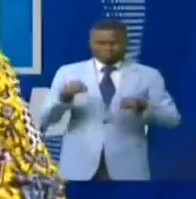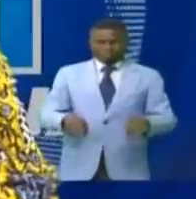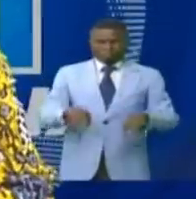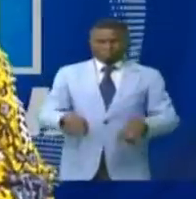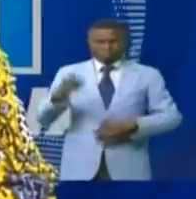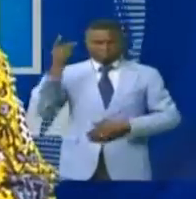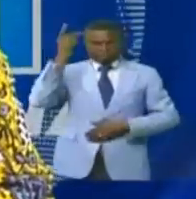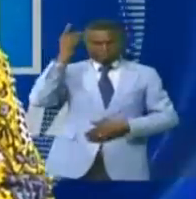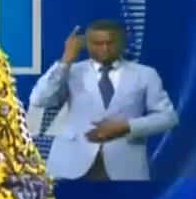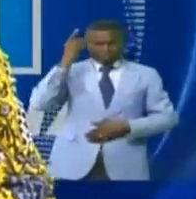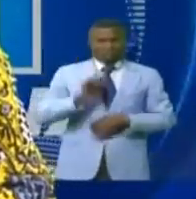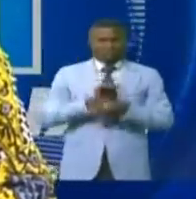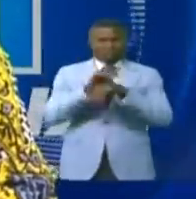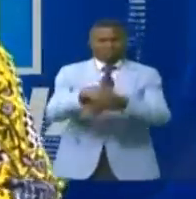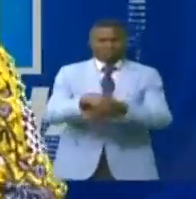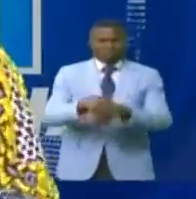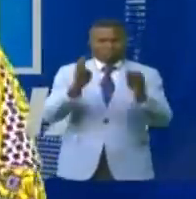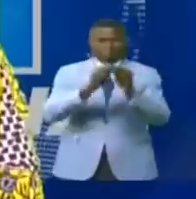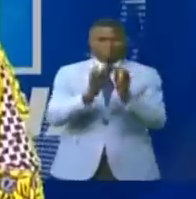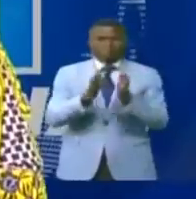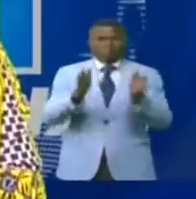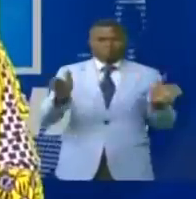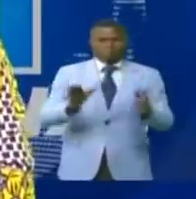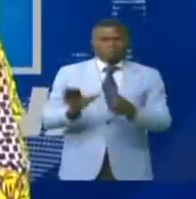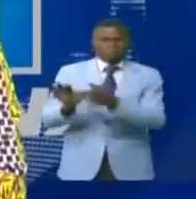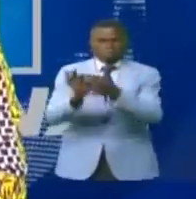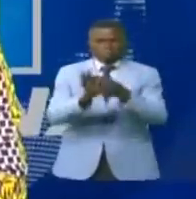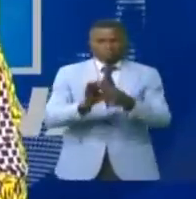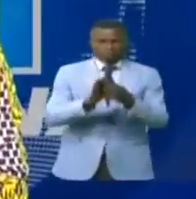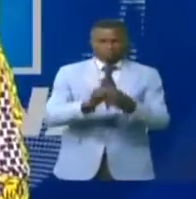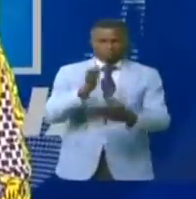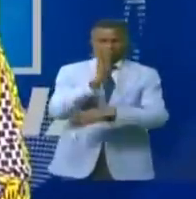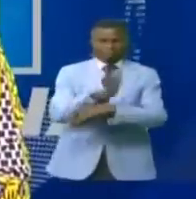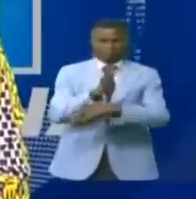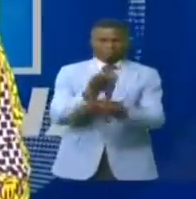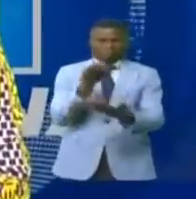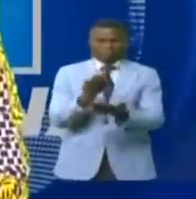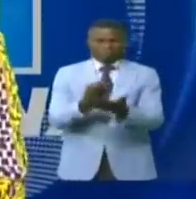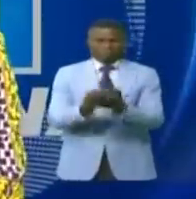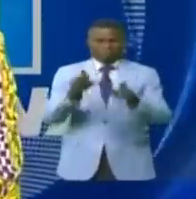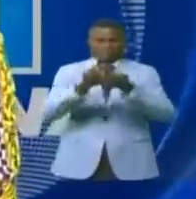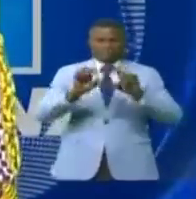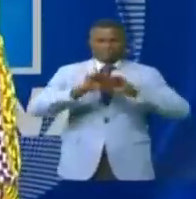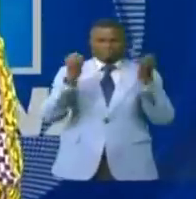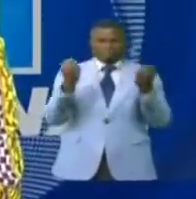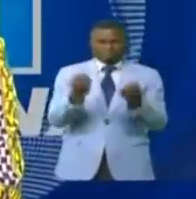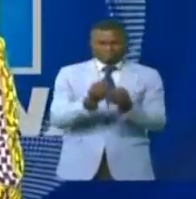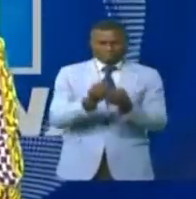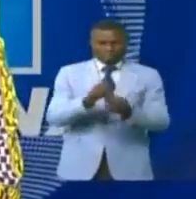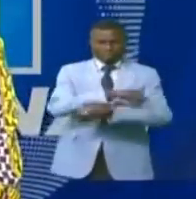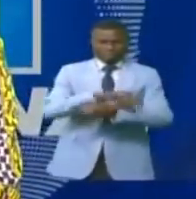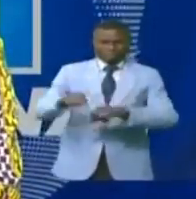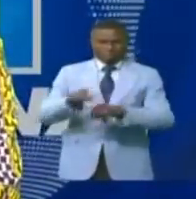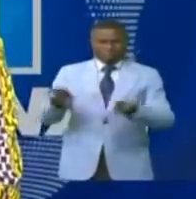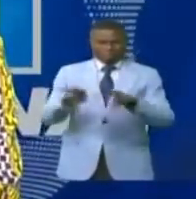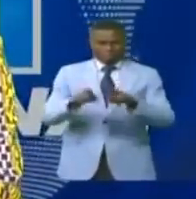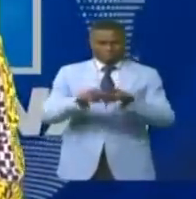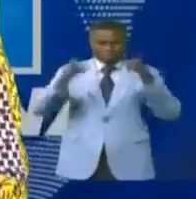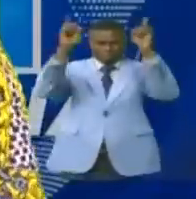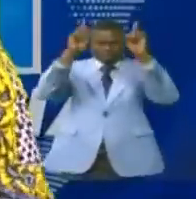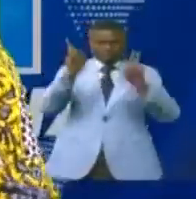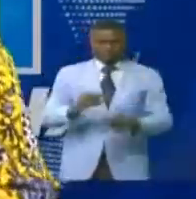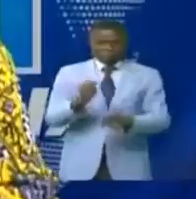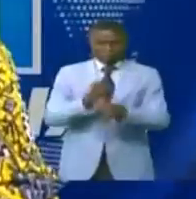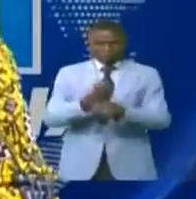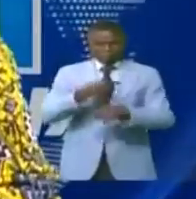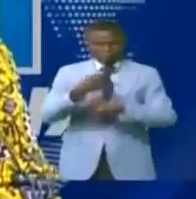Kinshasa, elle participe à l'Assemblée générale de l'Union des conseils économiques et sociaux et institutions similaires d'Afrique, travaux